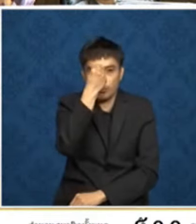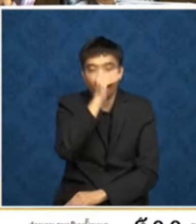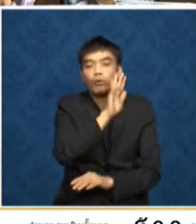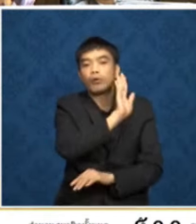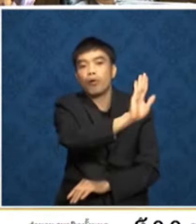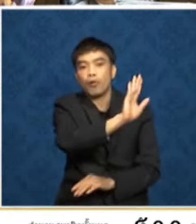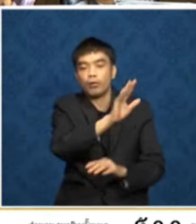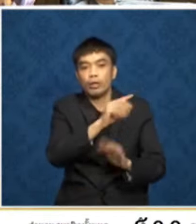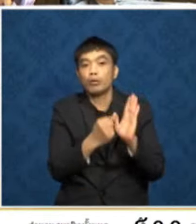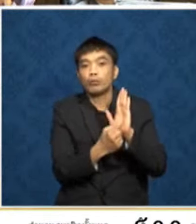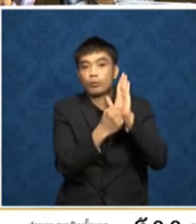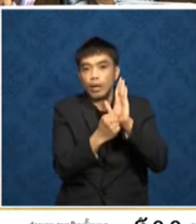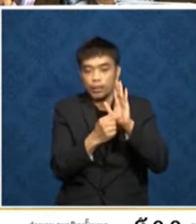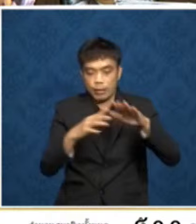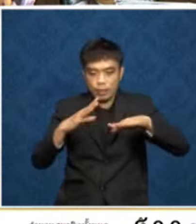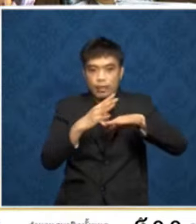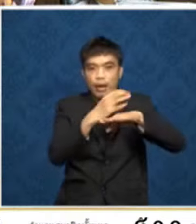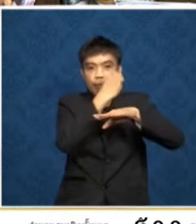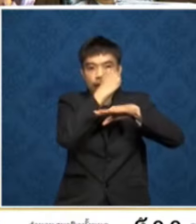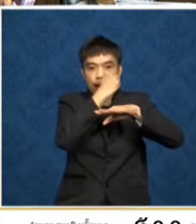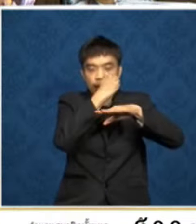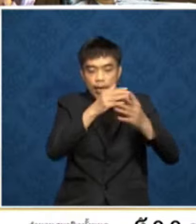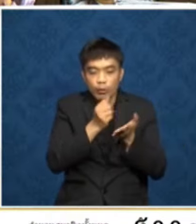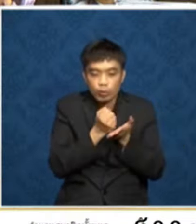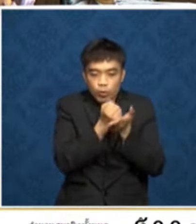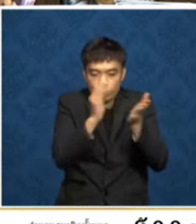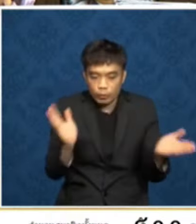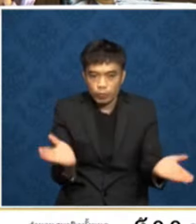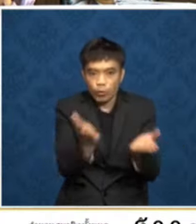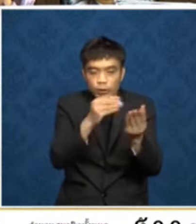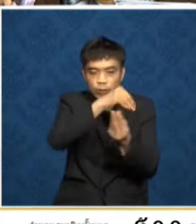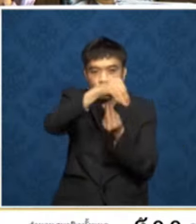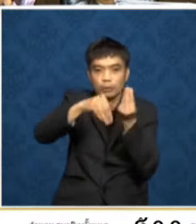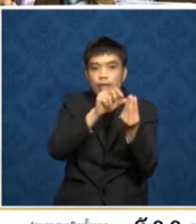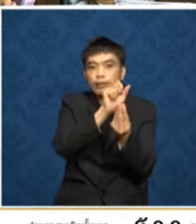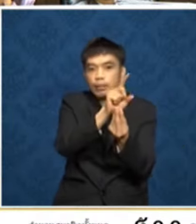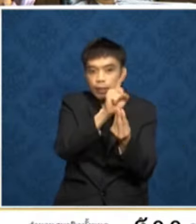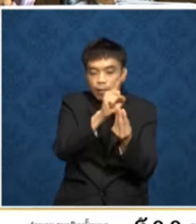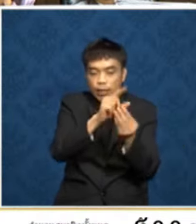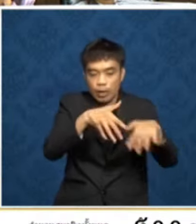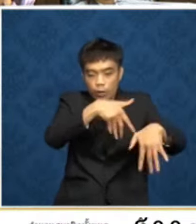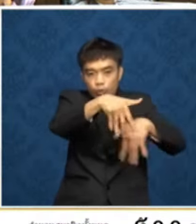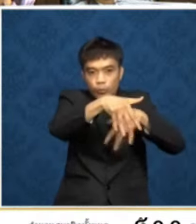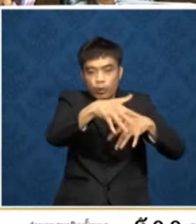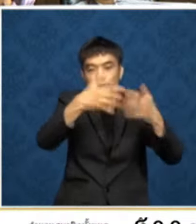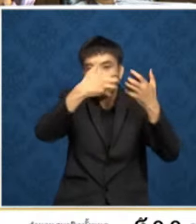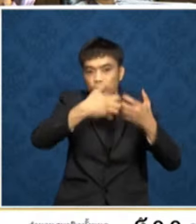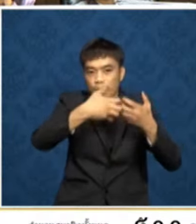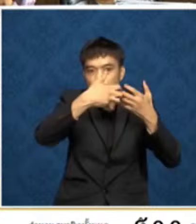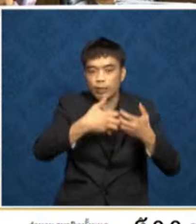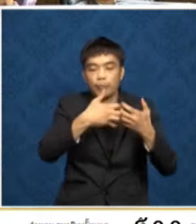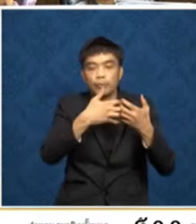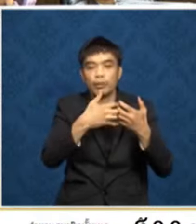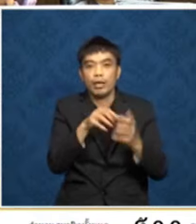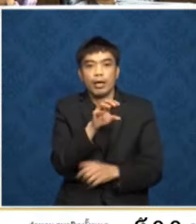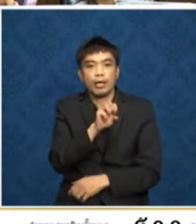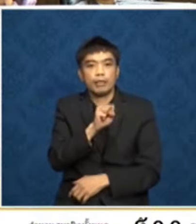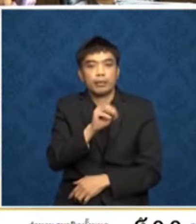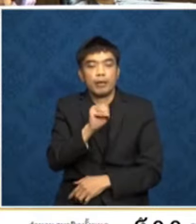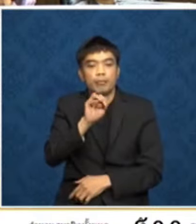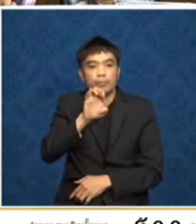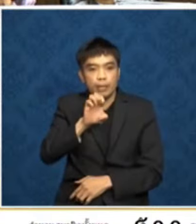กระจายอำนาจส่งเสริมเศรษฐกิจท้องถิ่นเป็นองค์กรสำคัญที่ช่วยเหลือด้านอุตสาหกรรมโดยเฉพาะSME